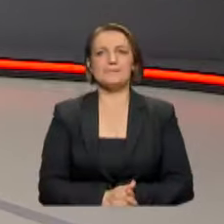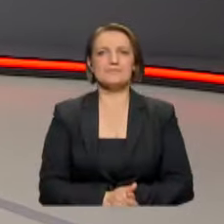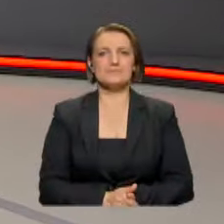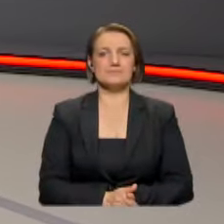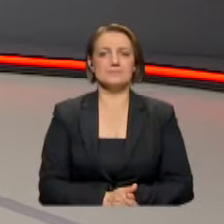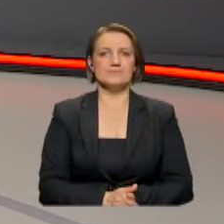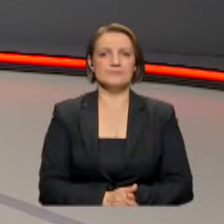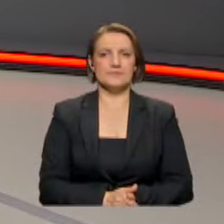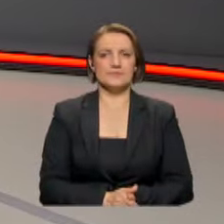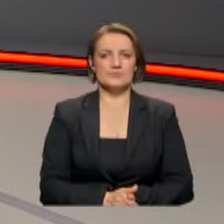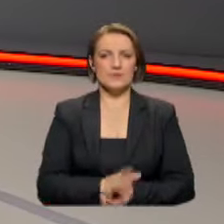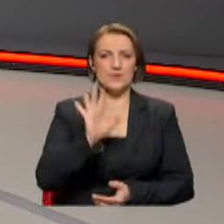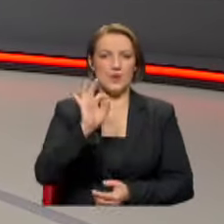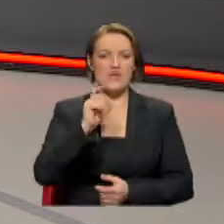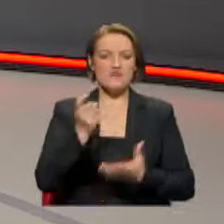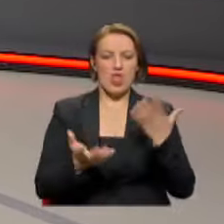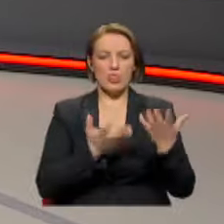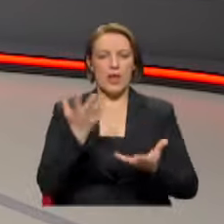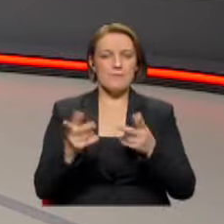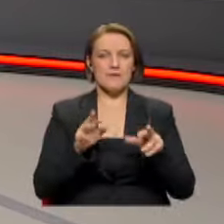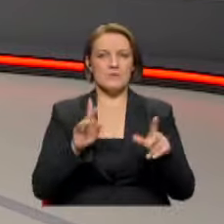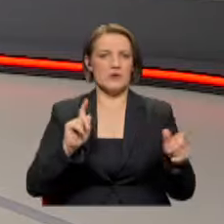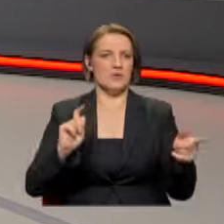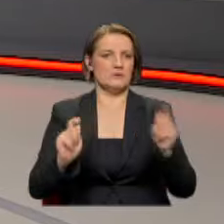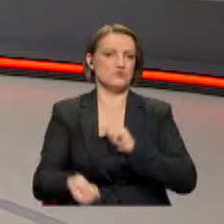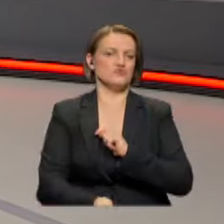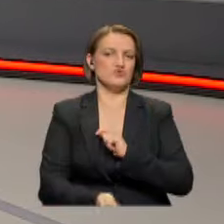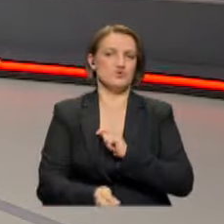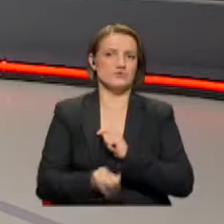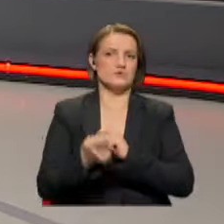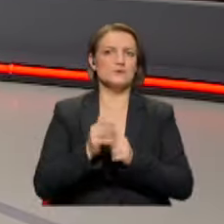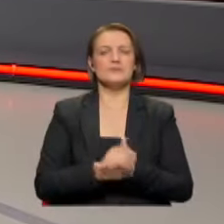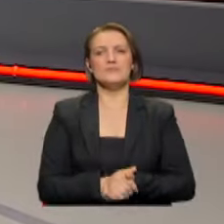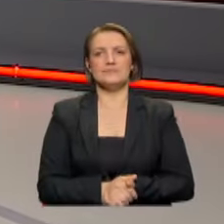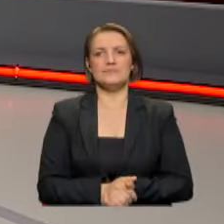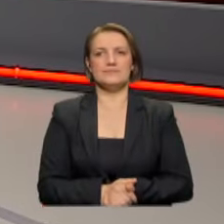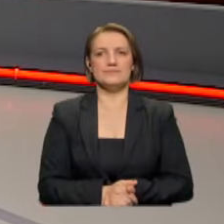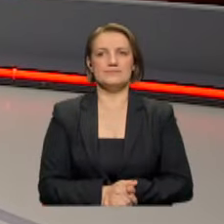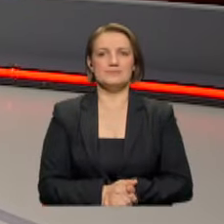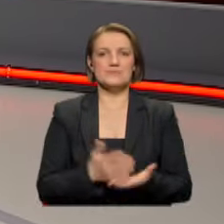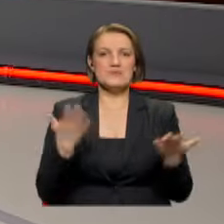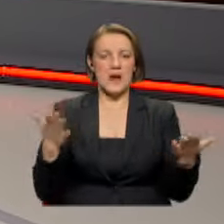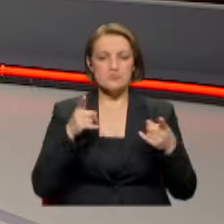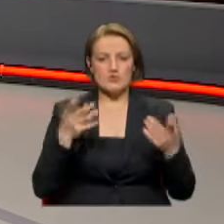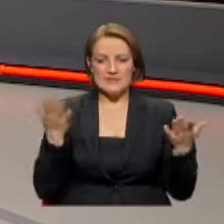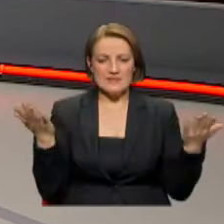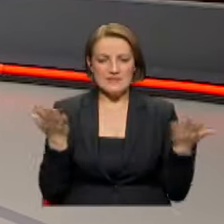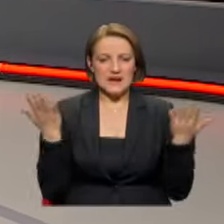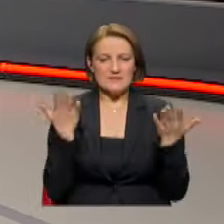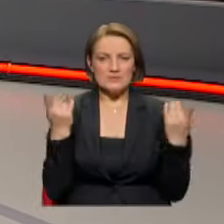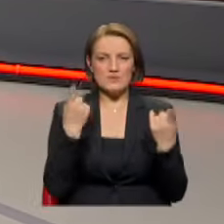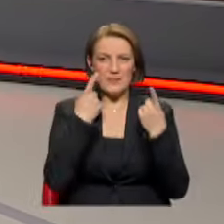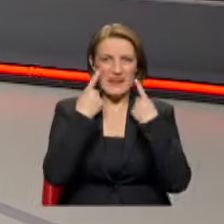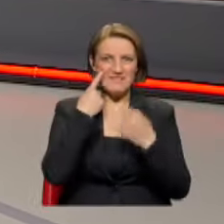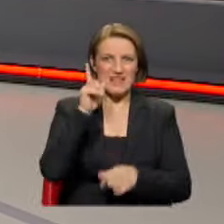Eee öyle bir cehenneme dönüşür Burası rakamlar cehennemine Ya bu nasıl bir bunu